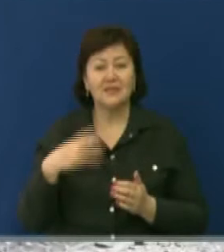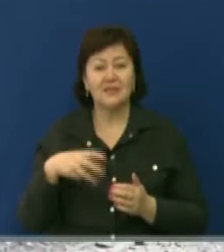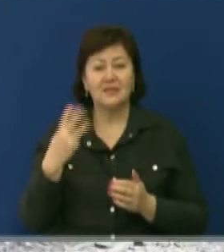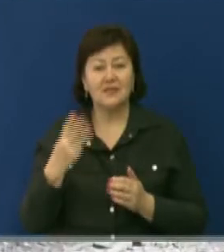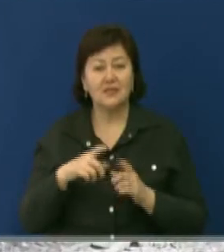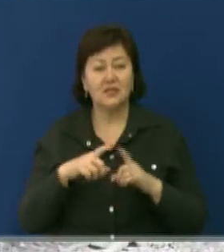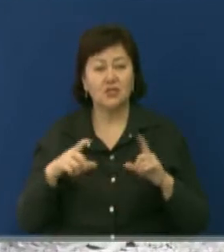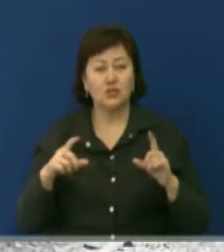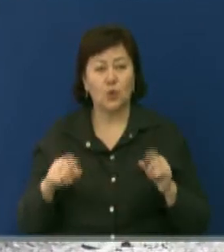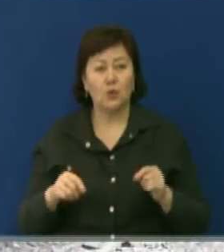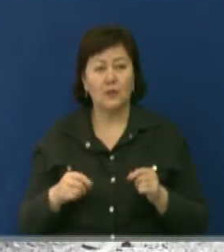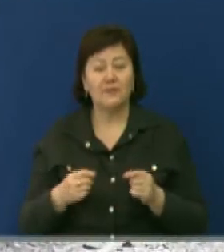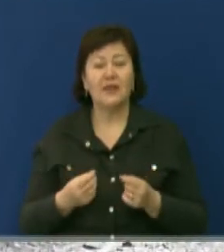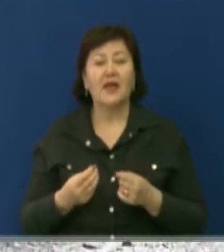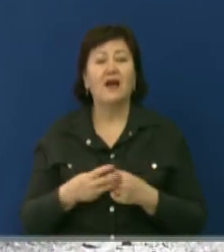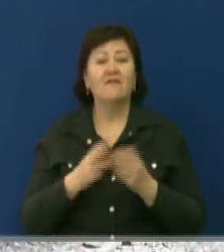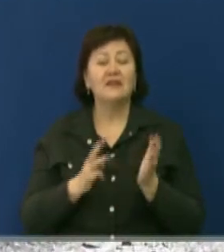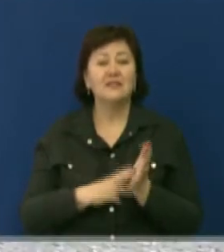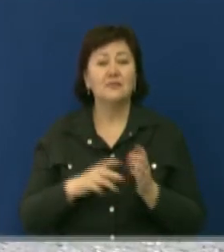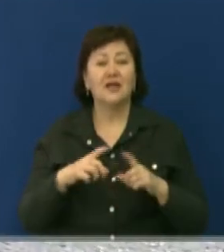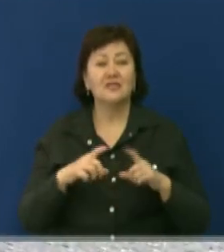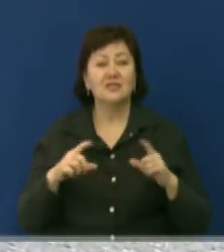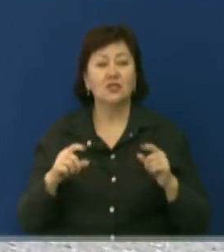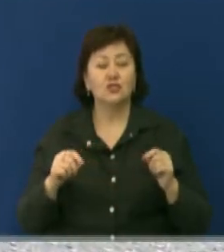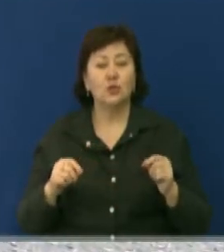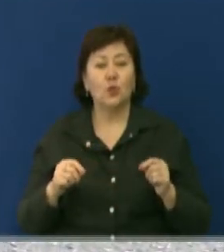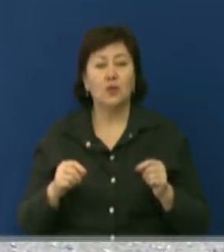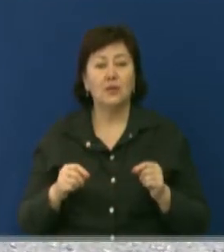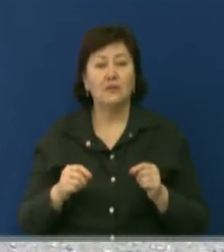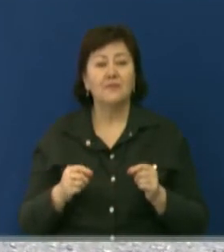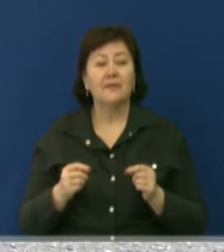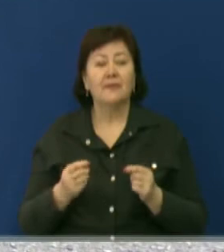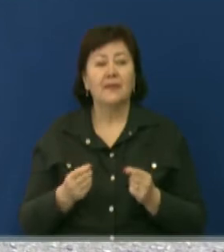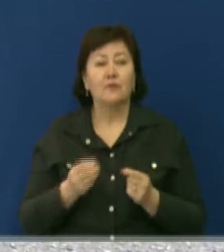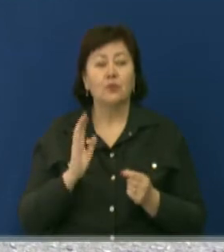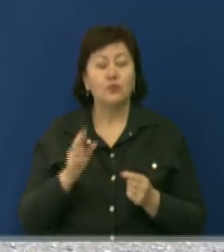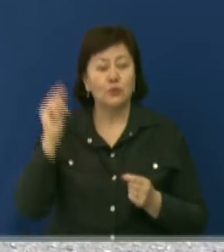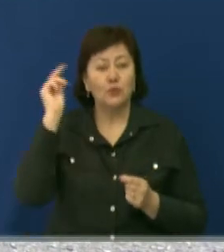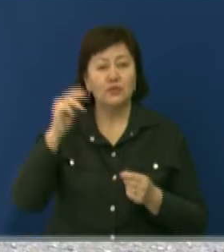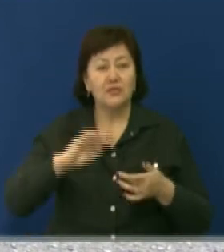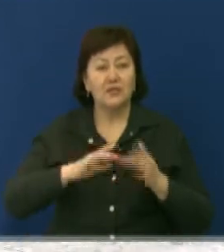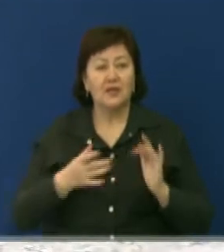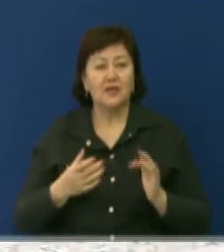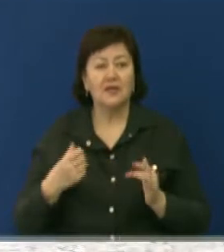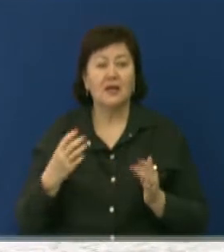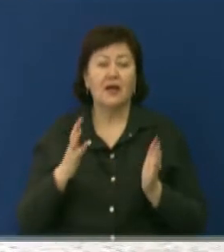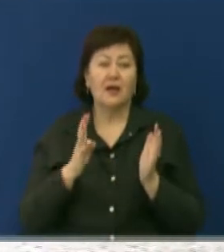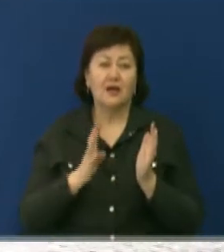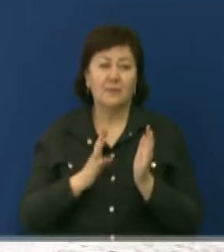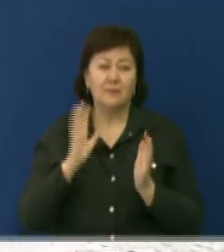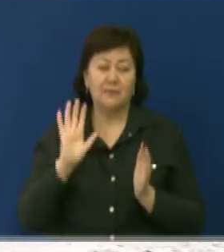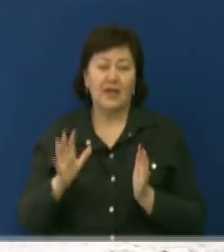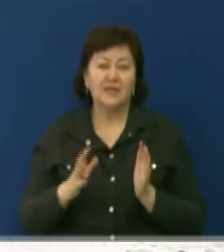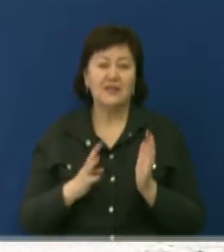мектептер. Нәтижесінде қаланың 18 мектебі қайтадан толық қашықтан оқуға көшті. Ең көп жұқтыру 5-8 сынып